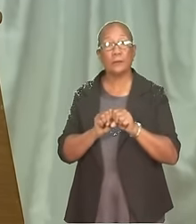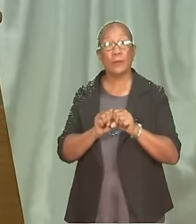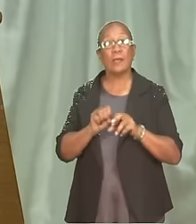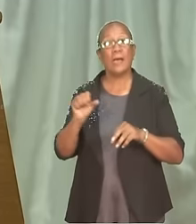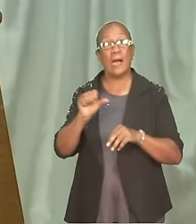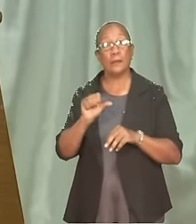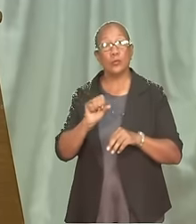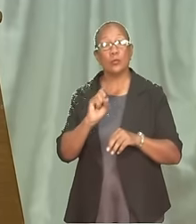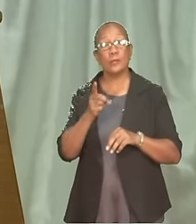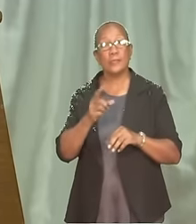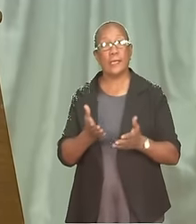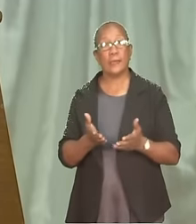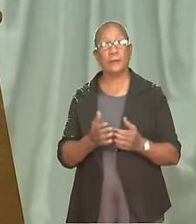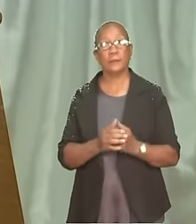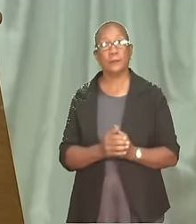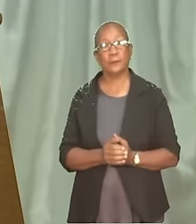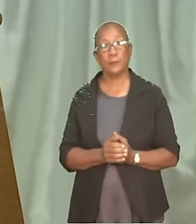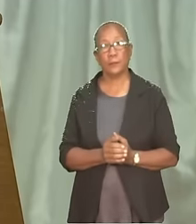moeten zijn.